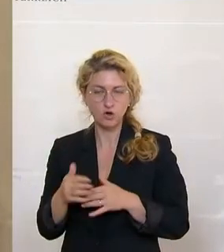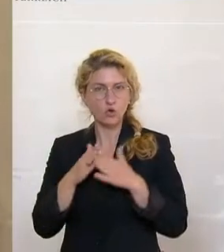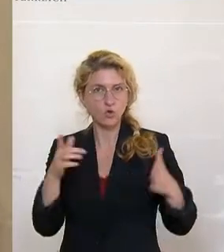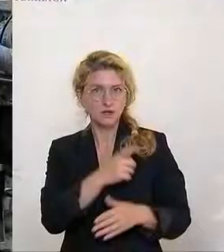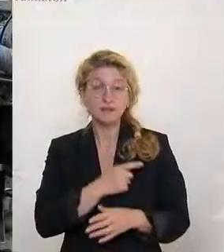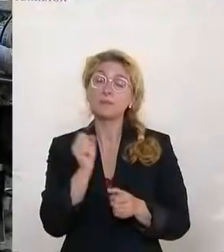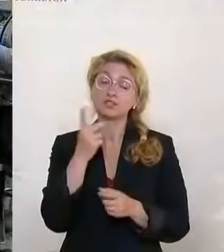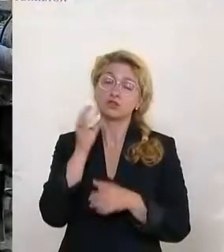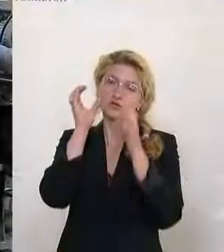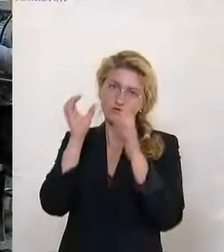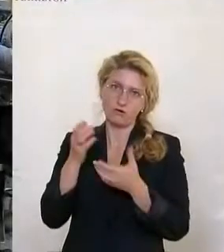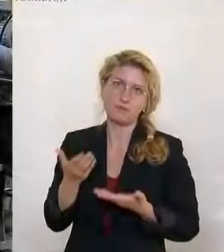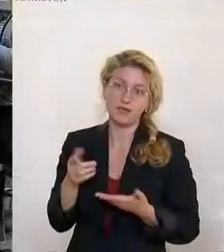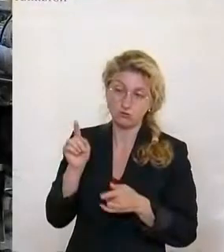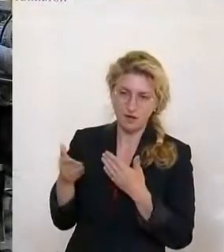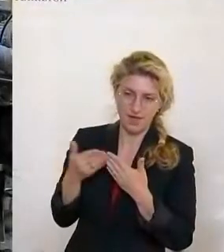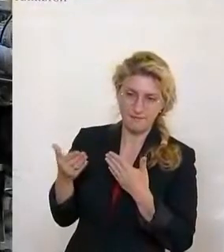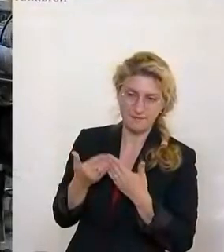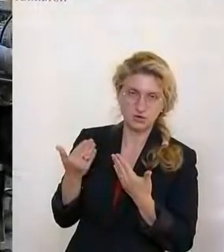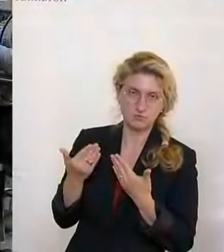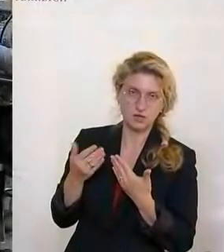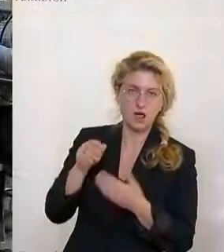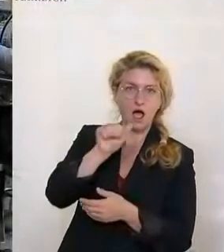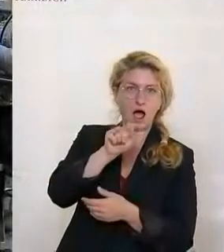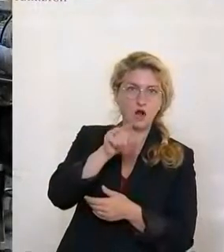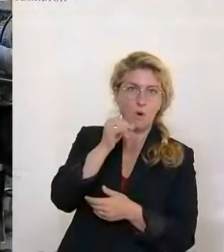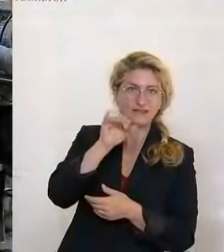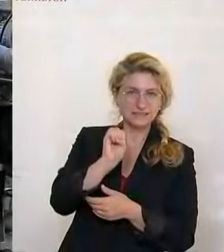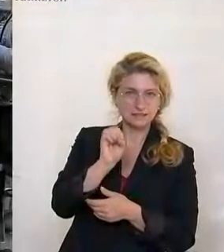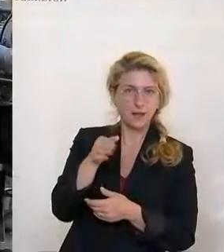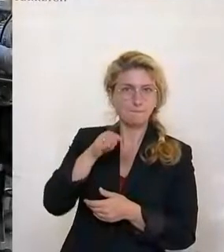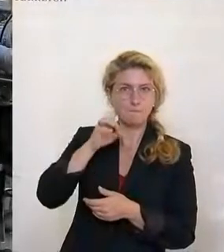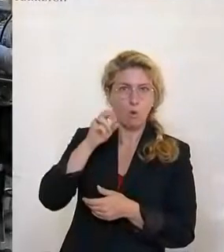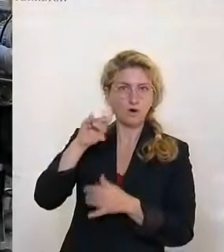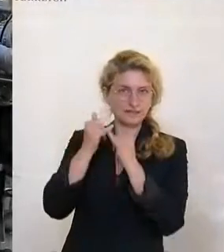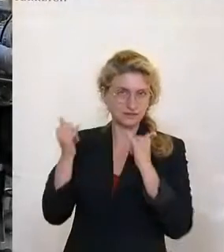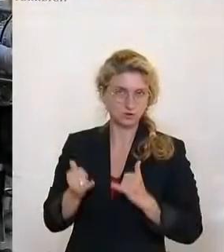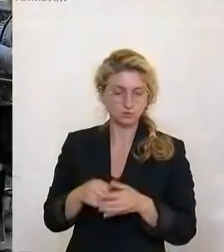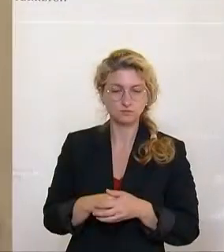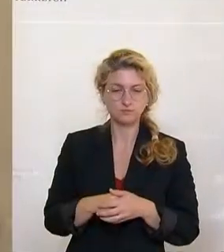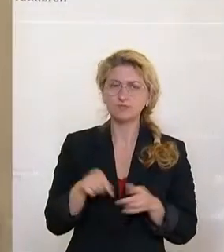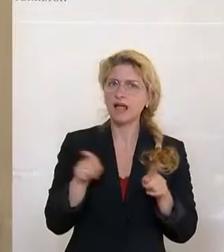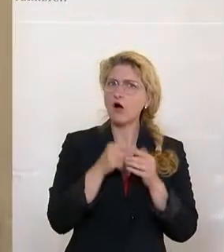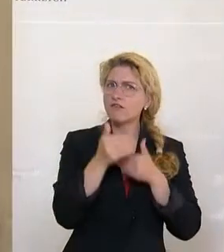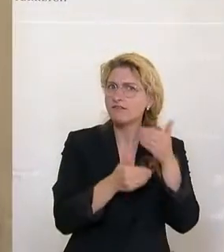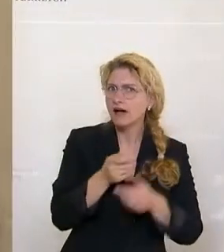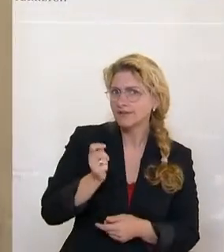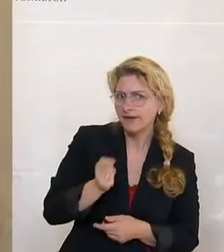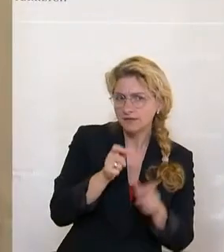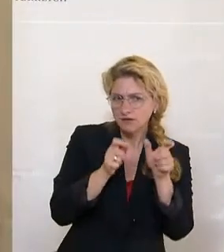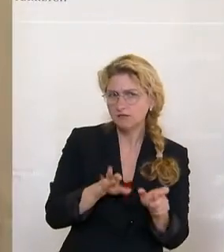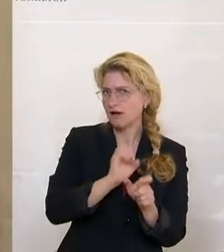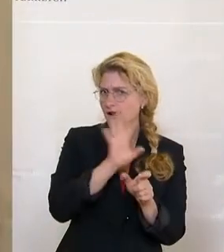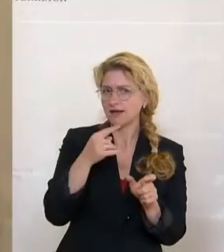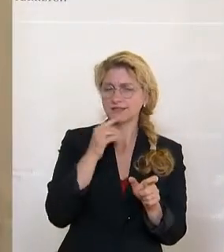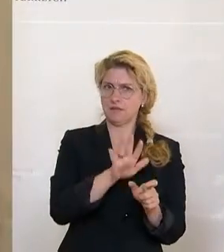die ÖVP und da zum Beispiel an das Alois-Mock-Institut. Auch der Verfahrensrichter hat hier klar ausgesprochen in